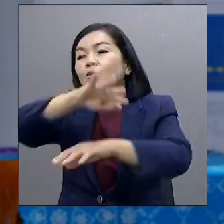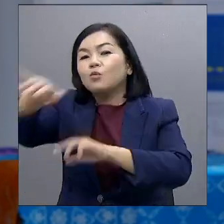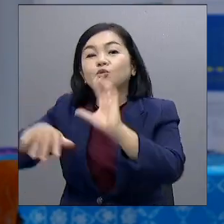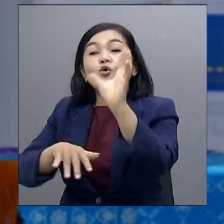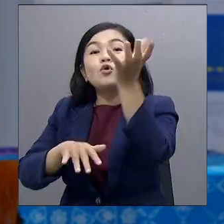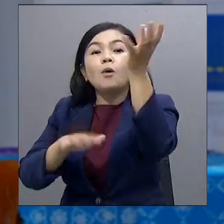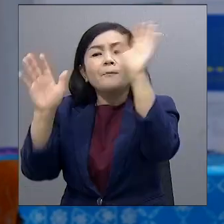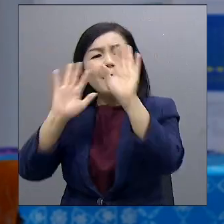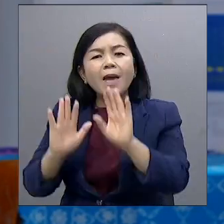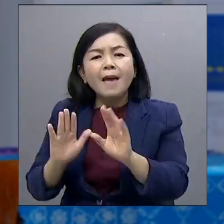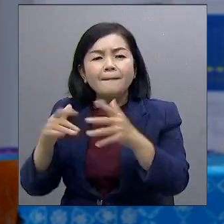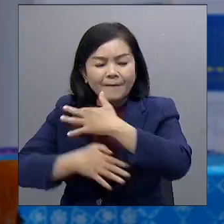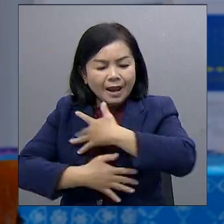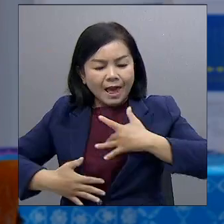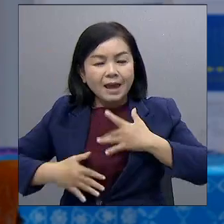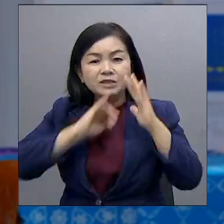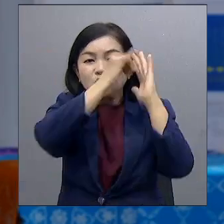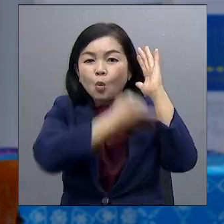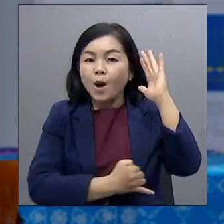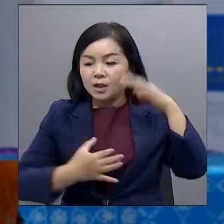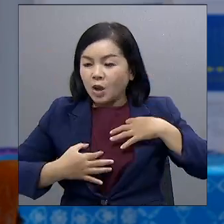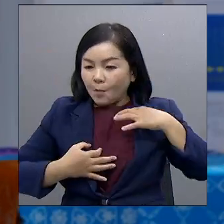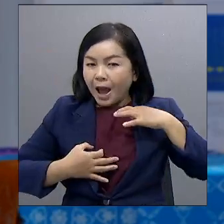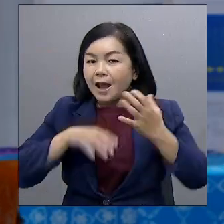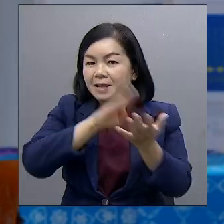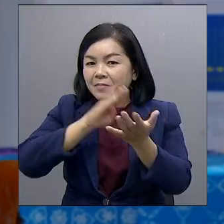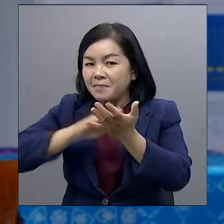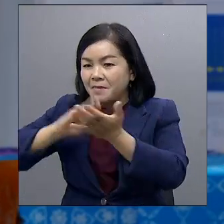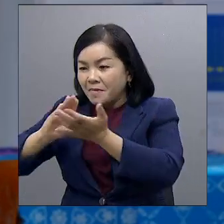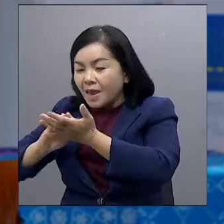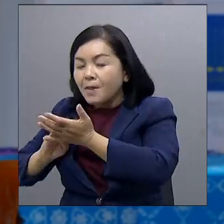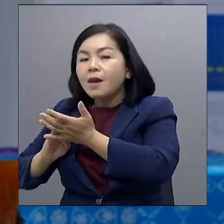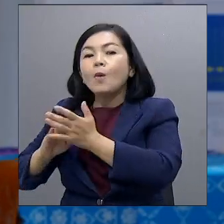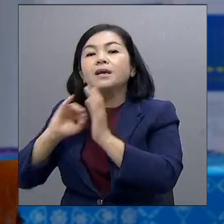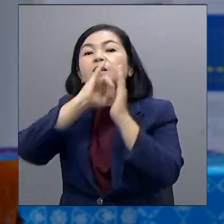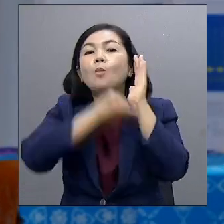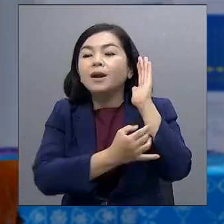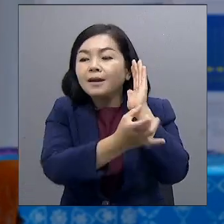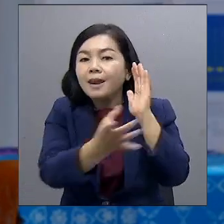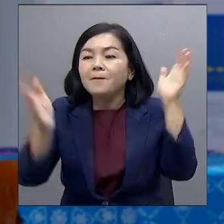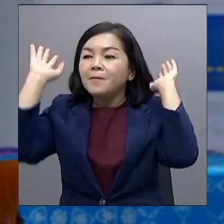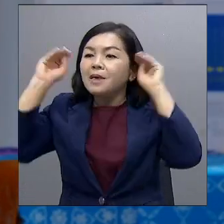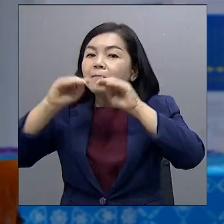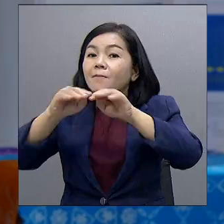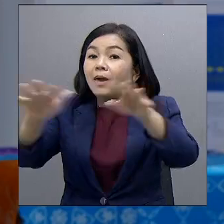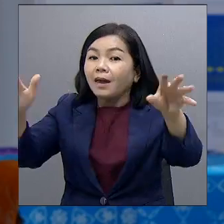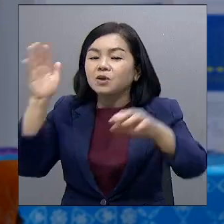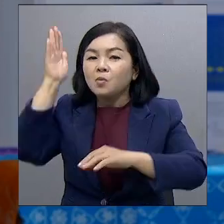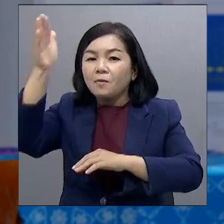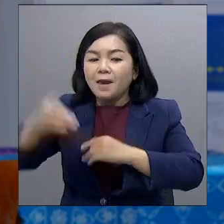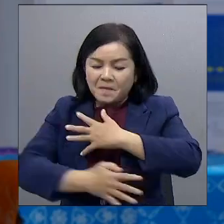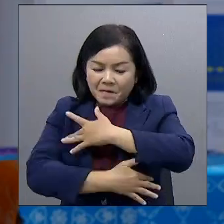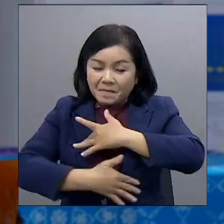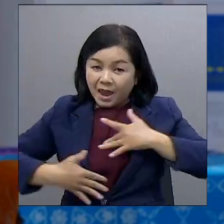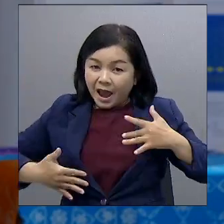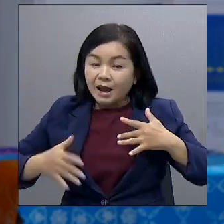ผ้าอัตลักษณ์ประจำจังหวัดทุกจังหวัดนะคะจัดพิมพ์ไว้นะคะเป็นที่ระลึกแล้วก็ไว้เผยแพร่ในโอกาสต่อไปแล้วก็ลายผ้าจำพูน